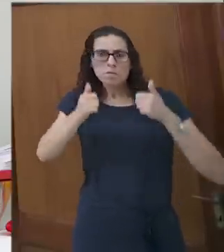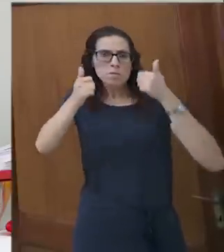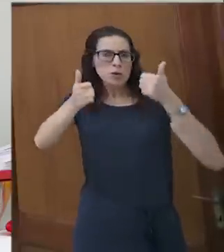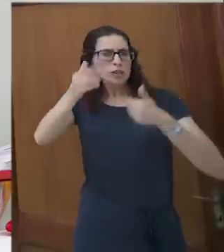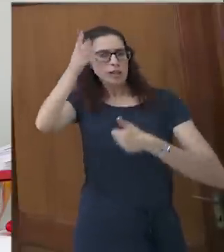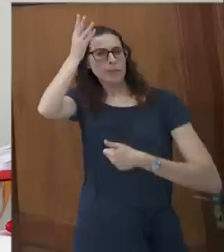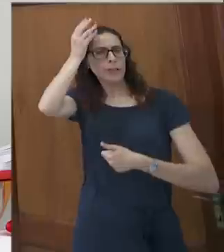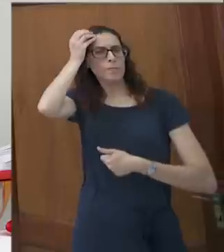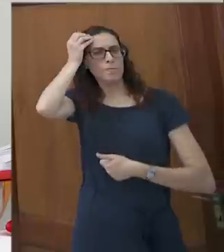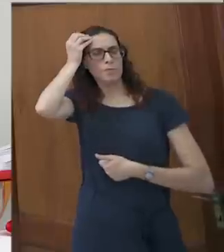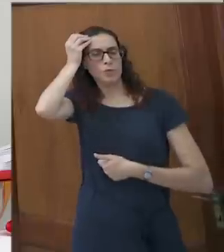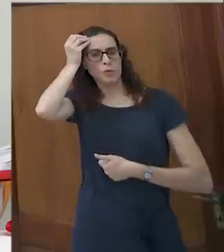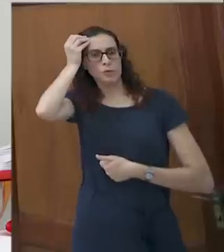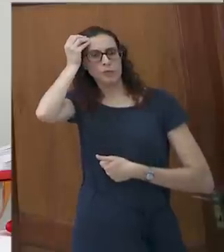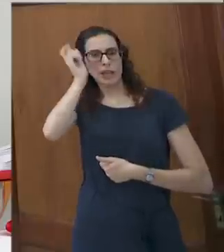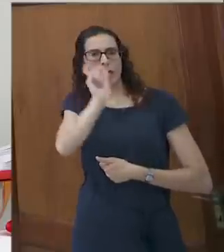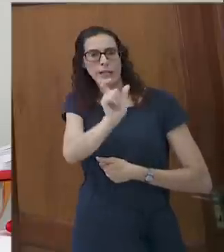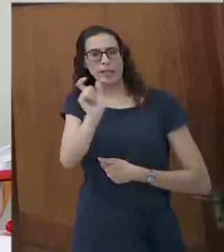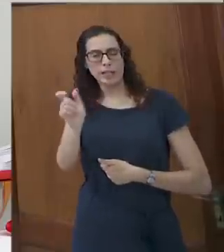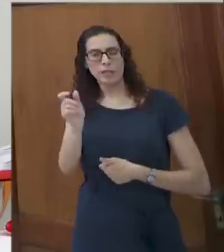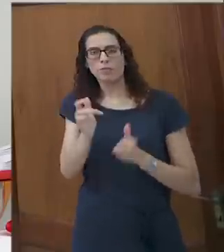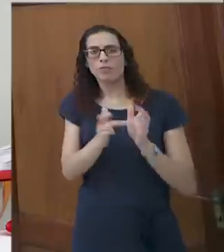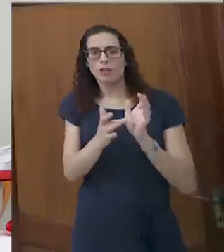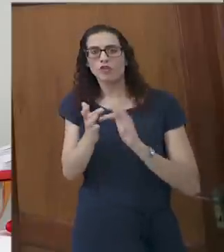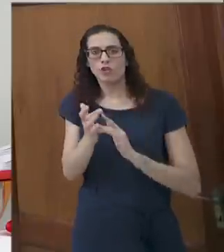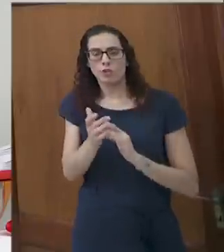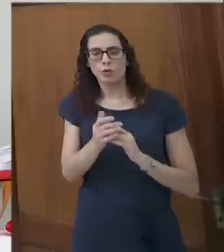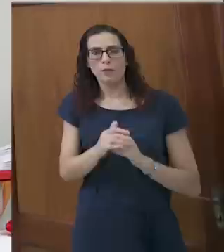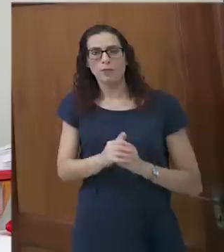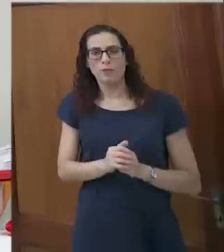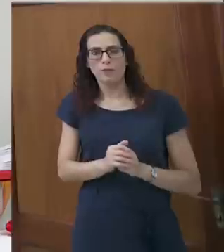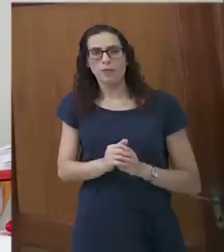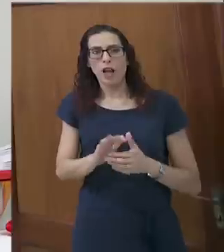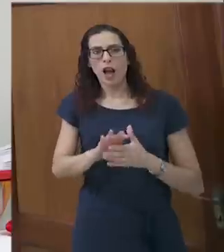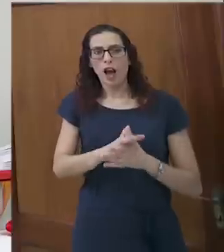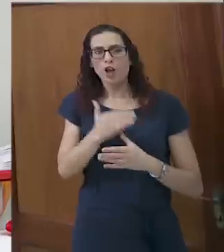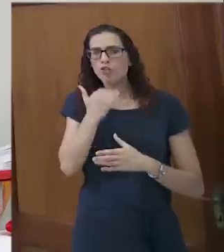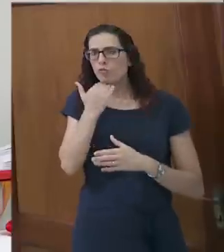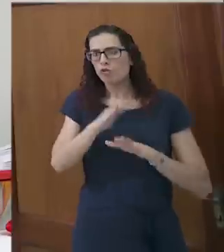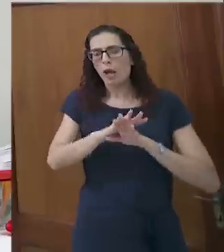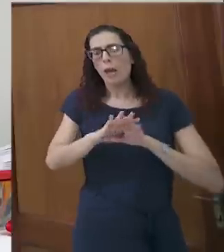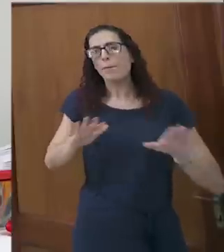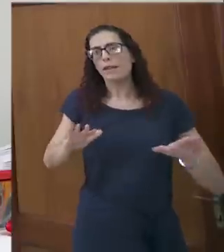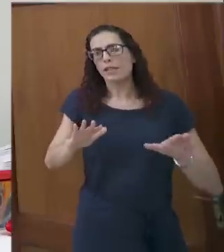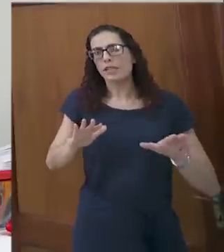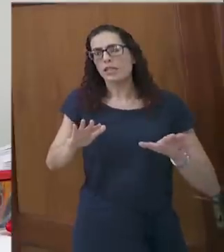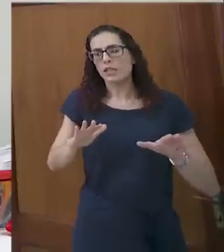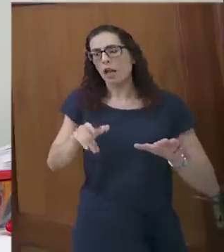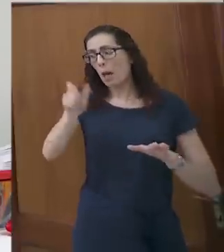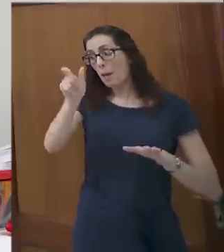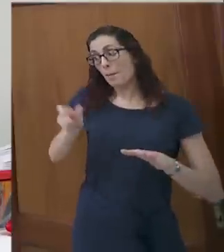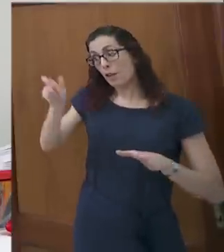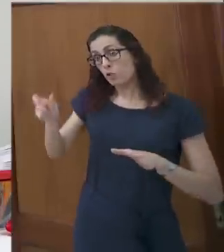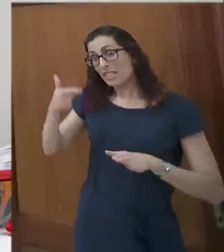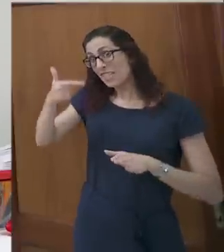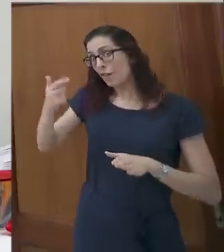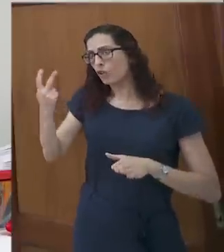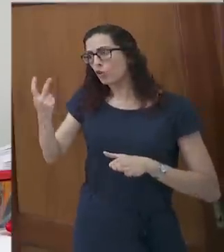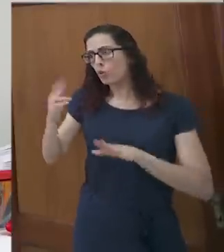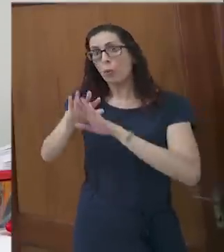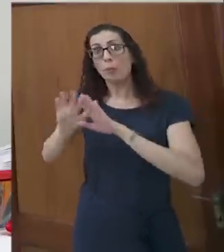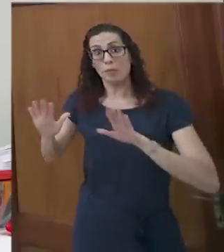Ġesù il għaliex mhux biss lid-dixxipli dawn it-72 imma lilna wkoll